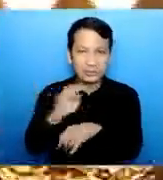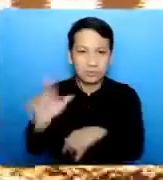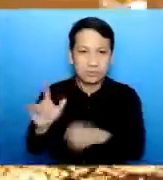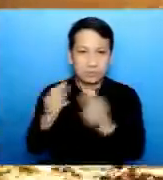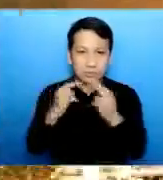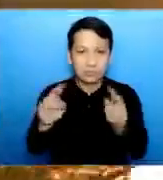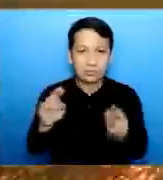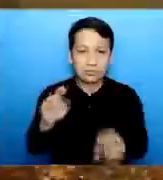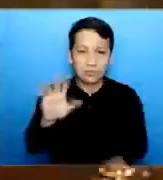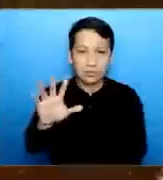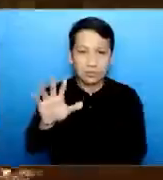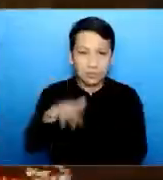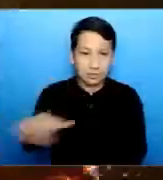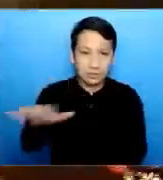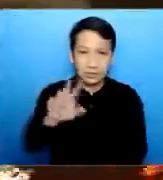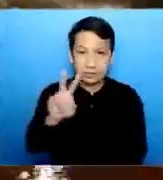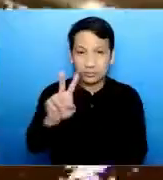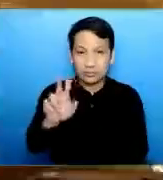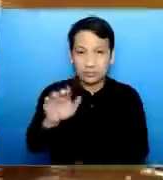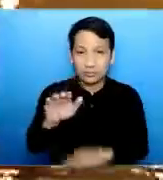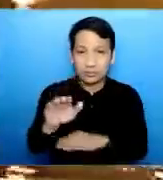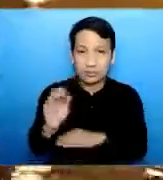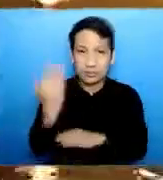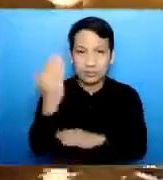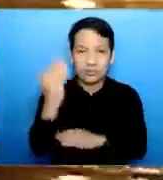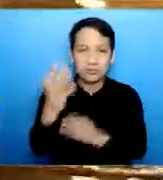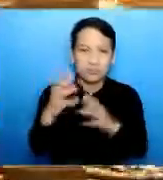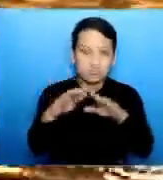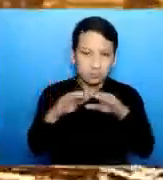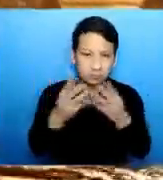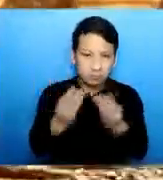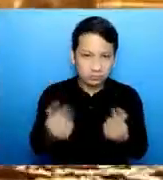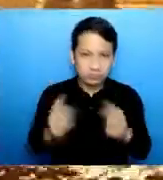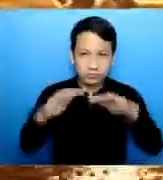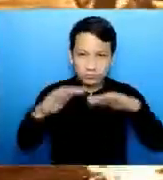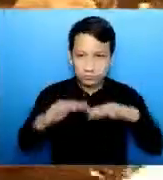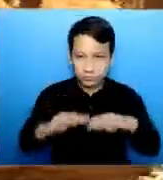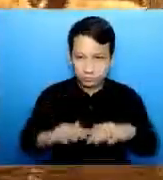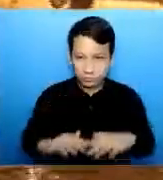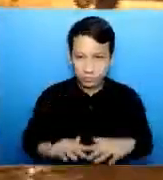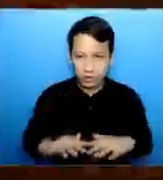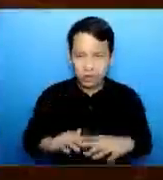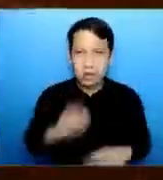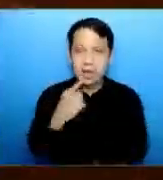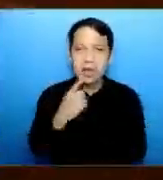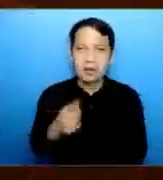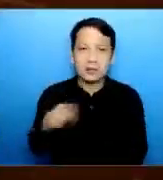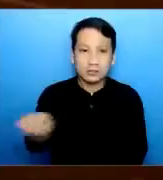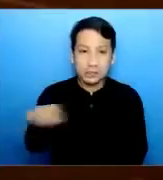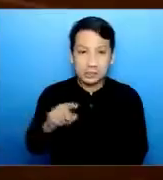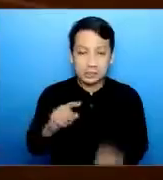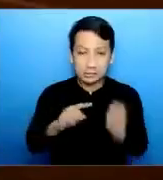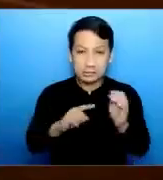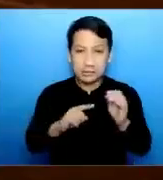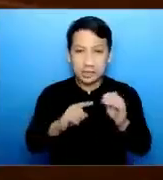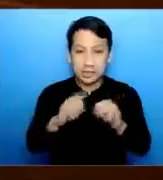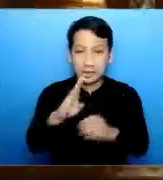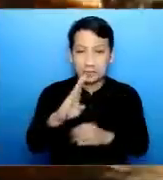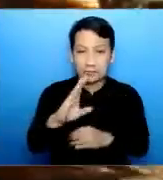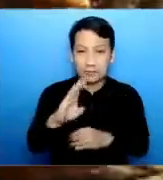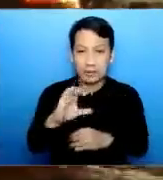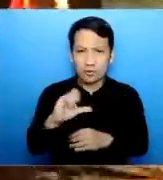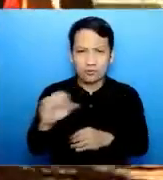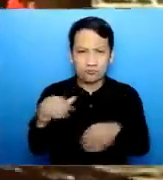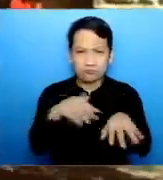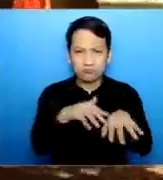kaninang alas 2 ng madaling araw, humupa na ang pagbaha sa Parañaque at Las Piñas. Sa Bacoor, Cavite naman, tumukod ang daloy ng